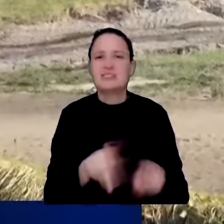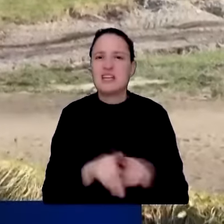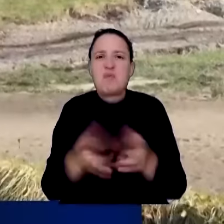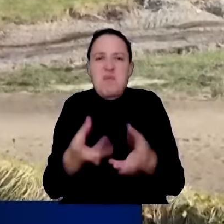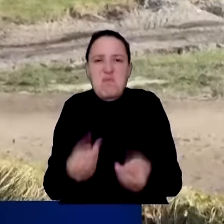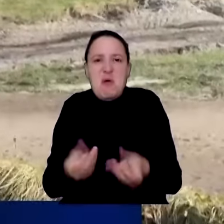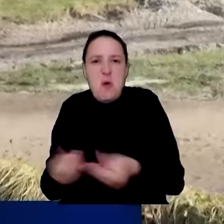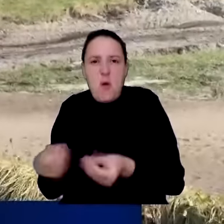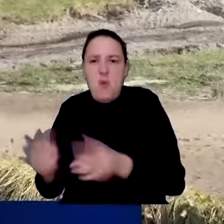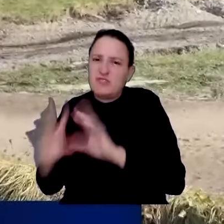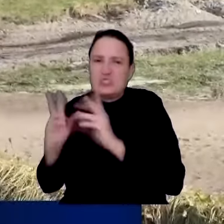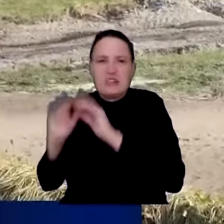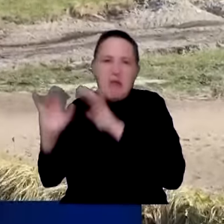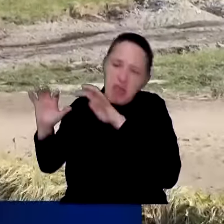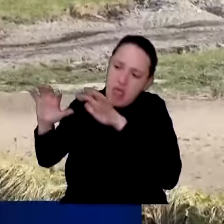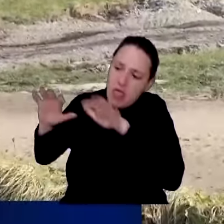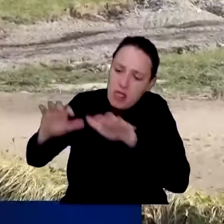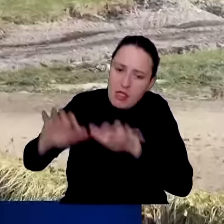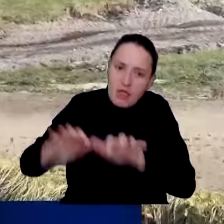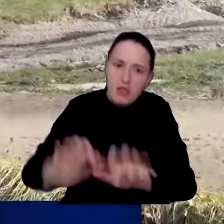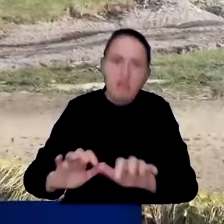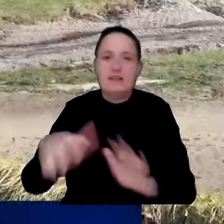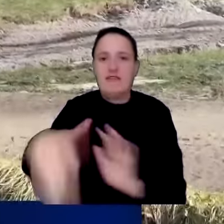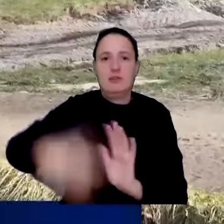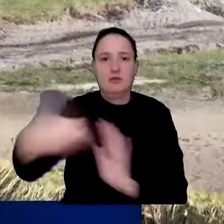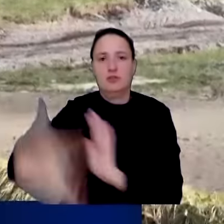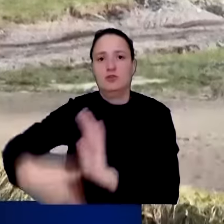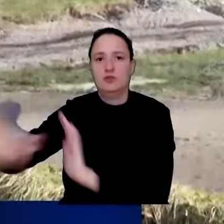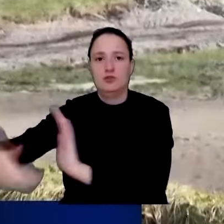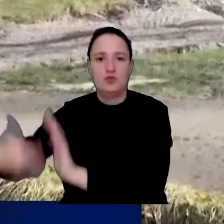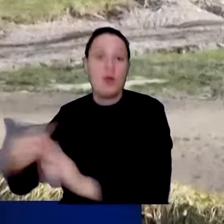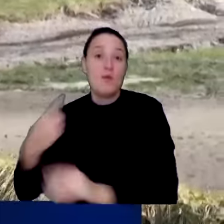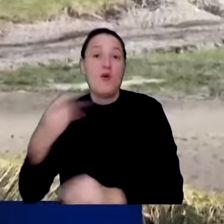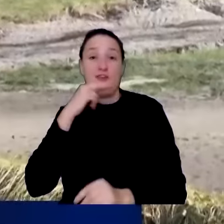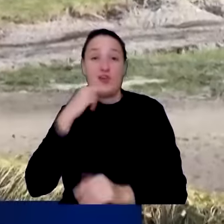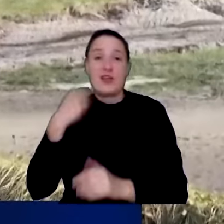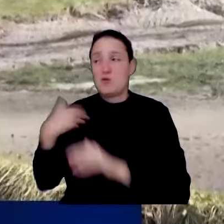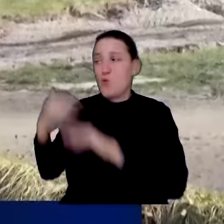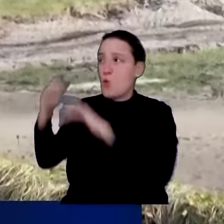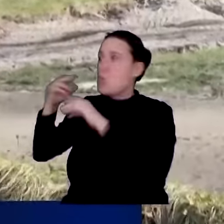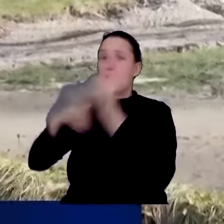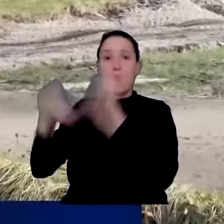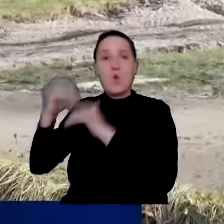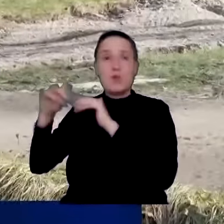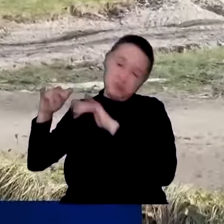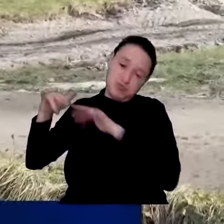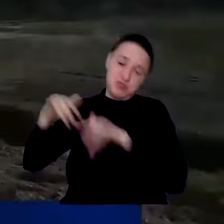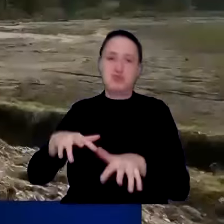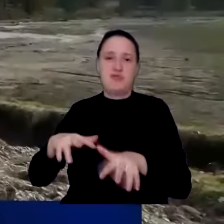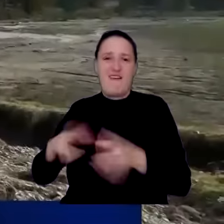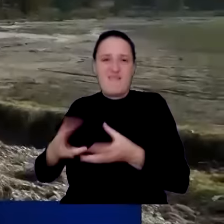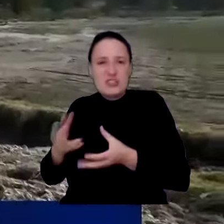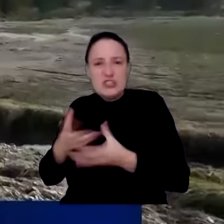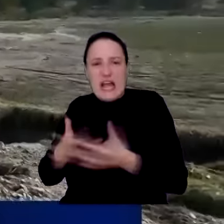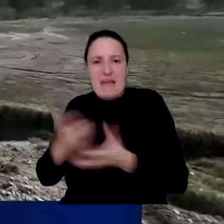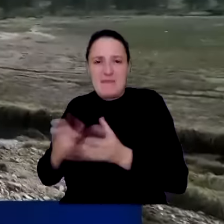został naniesiony przez wodę, która spływała z gór. Wierzyć się nie chce i tutaj pokażę jeszcze raz cały